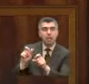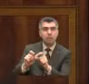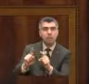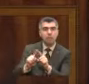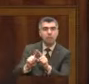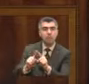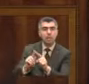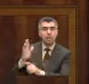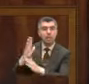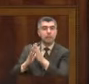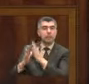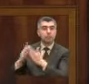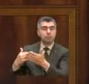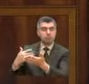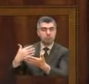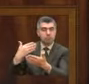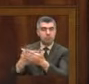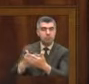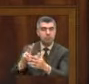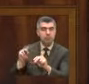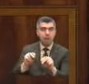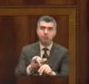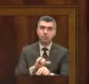السنوات الأخيرة، مما يطرح تحديات